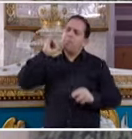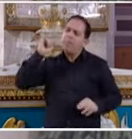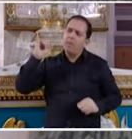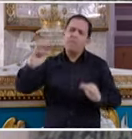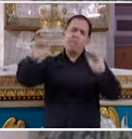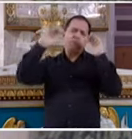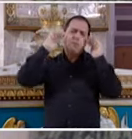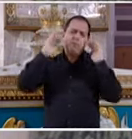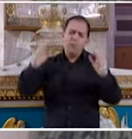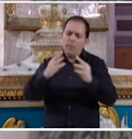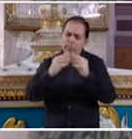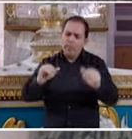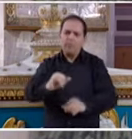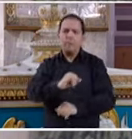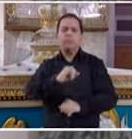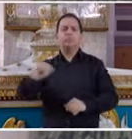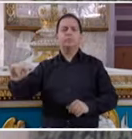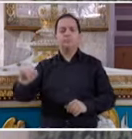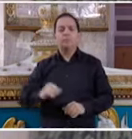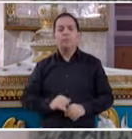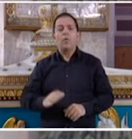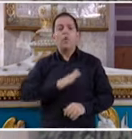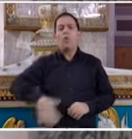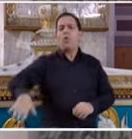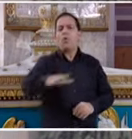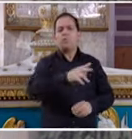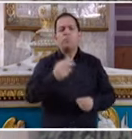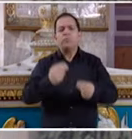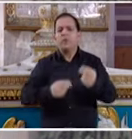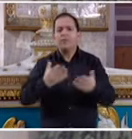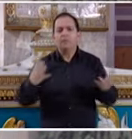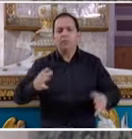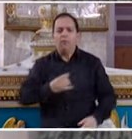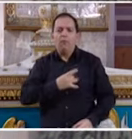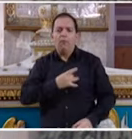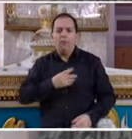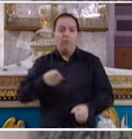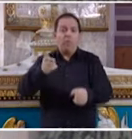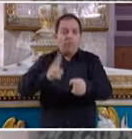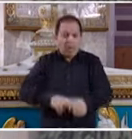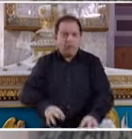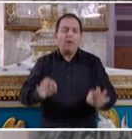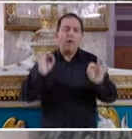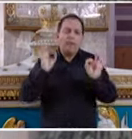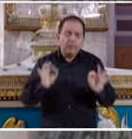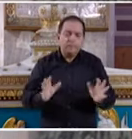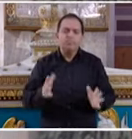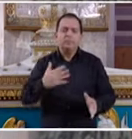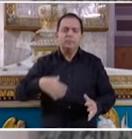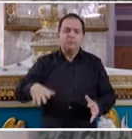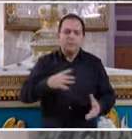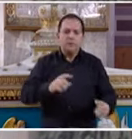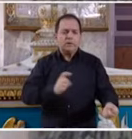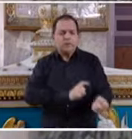αέναη. Ως γνωστόν, το πρόβλημα του κόσμου είναι ο θάνατος. Προς τούτο και αυτή η υστερία πολλές φορές,